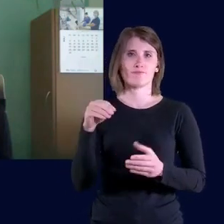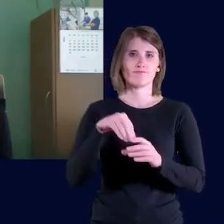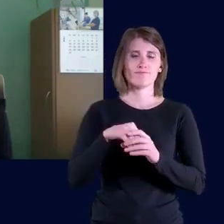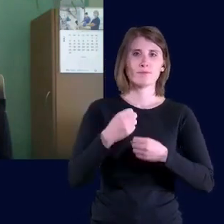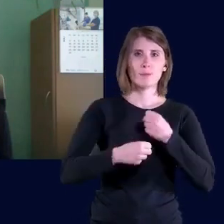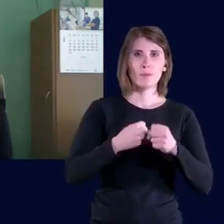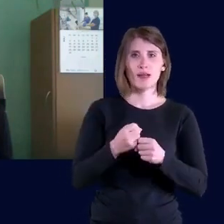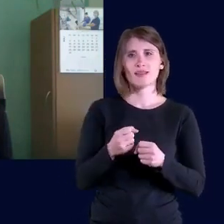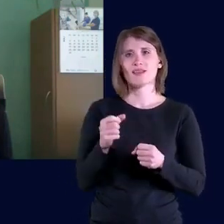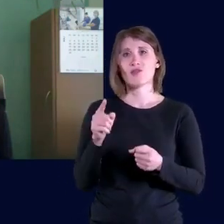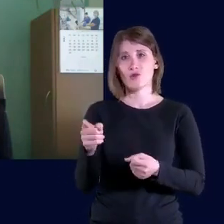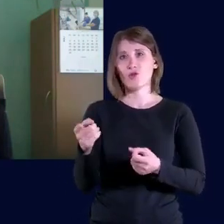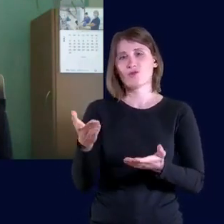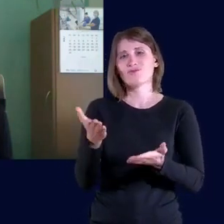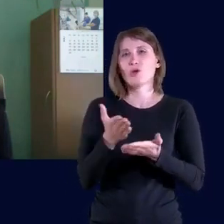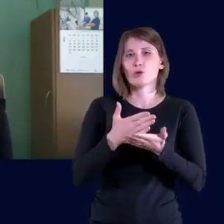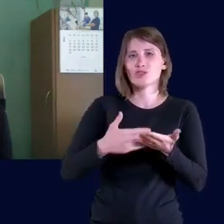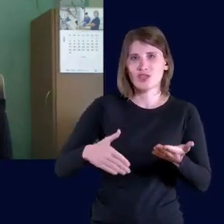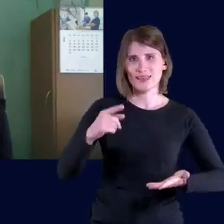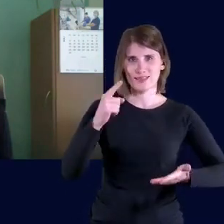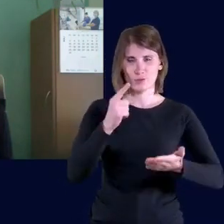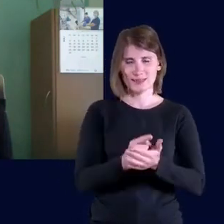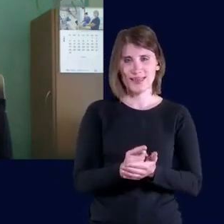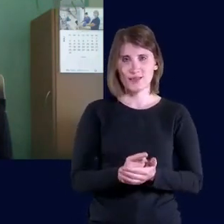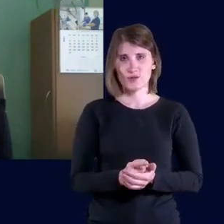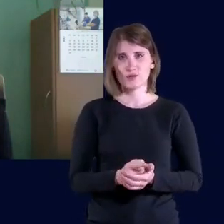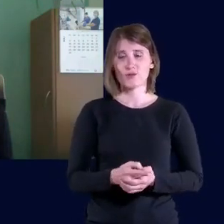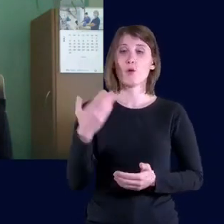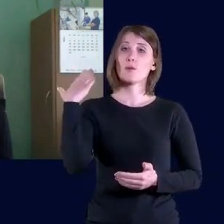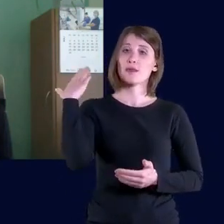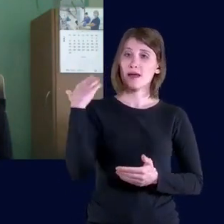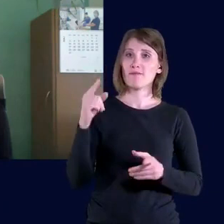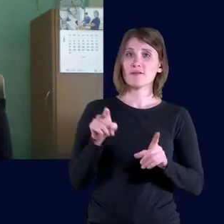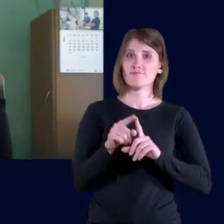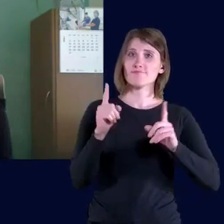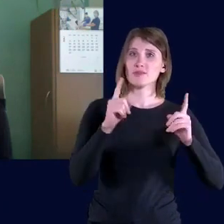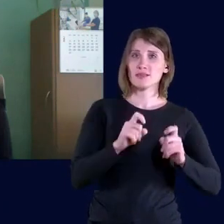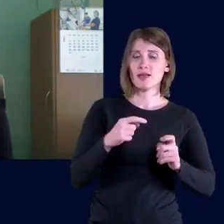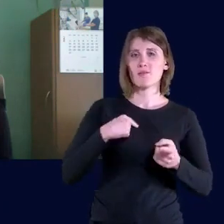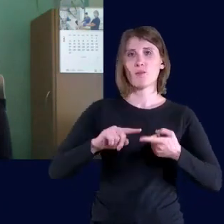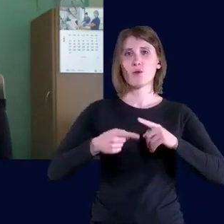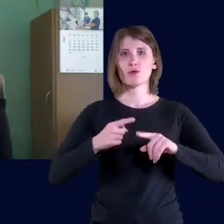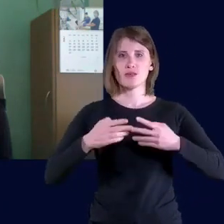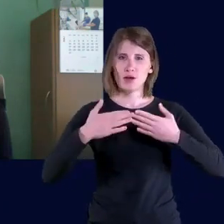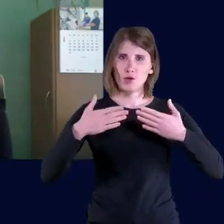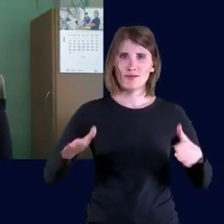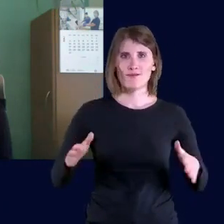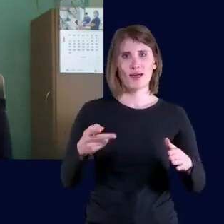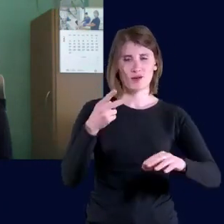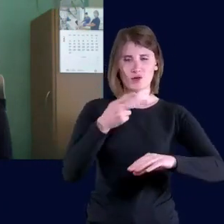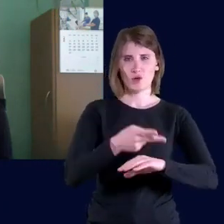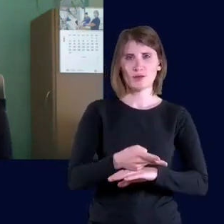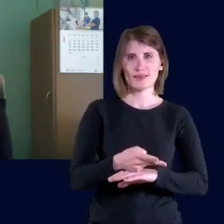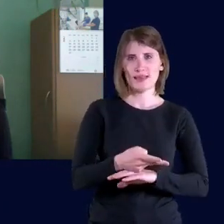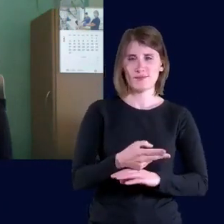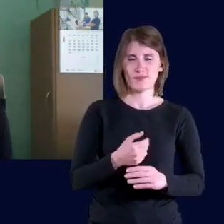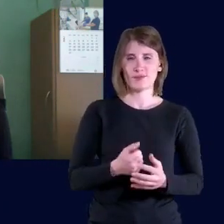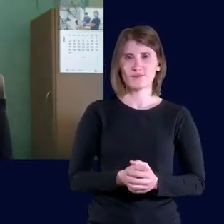jedynie część sukcesu A mamy od niedawna Tak jak powiedziałam politykę otwartego dostępu i